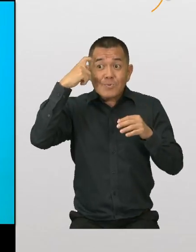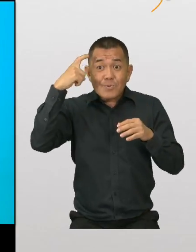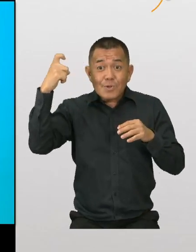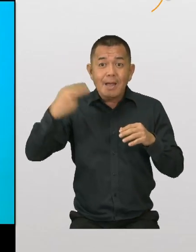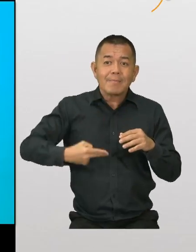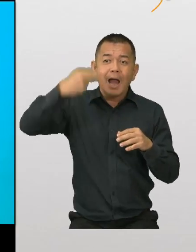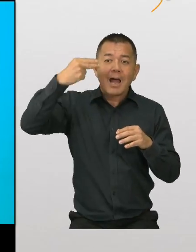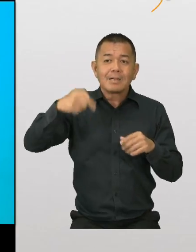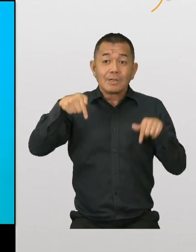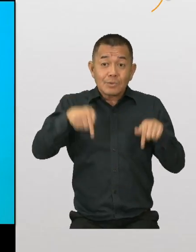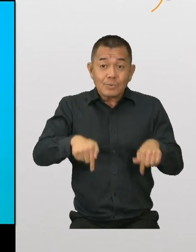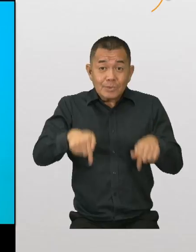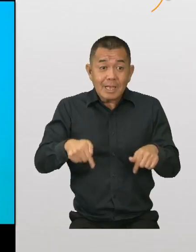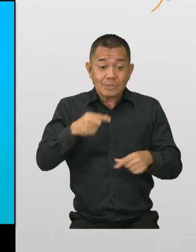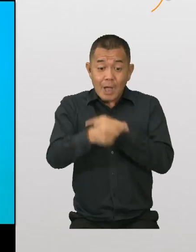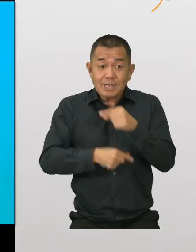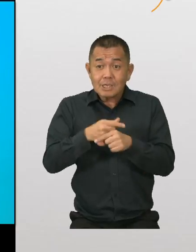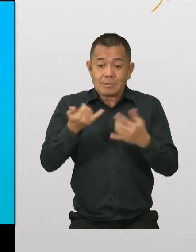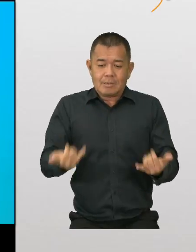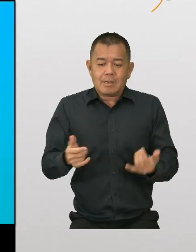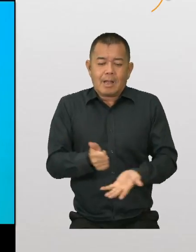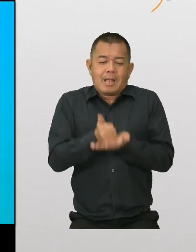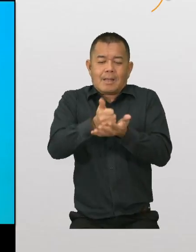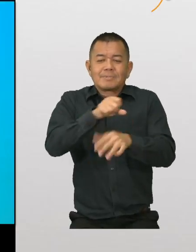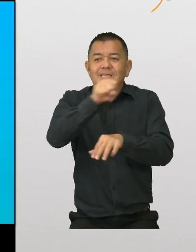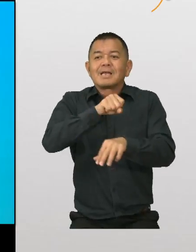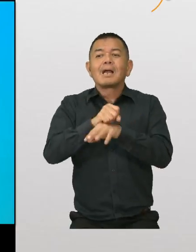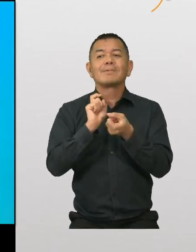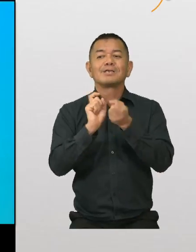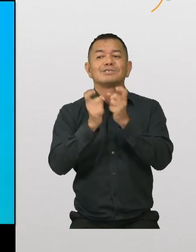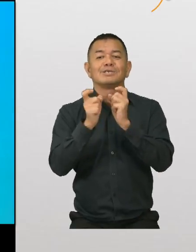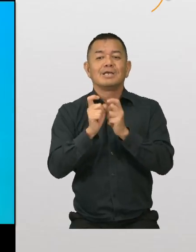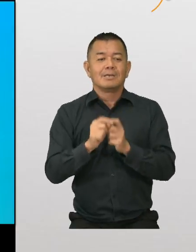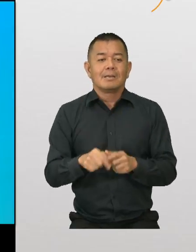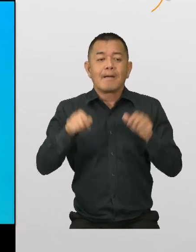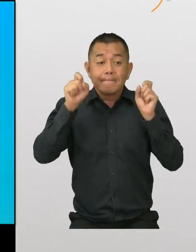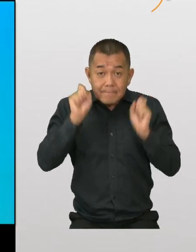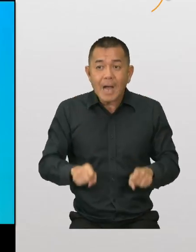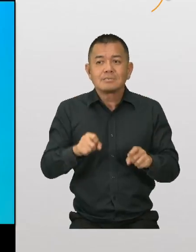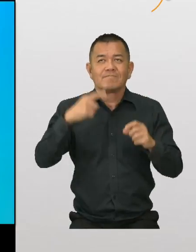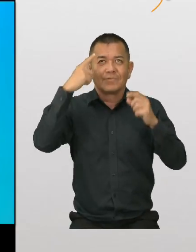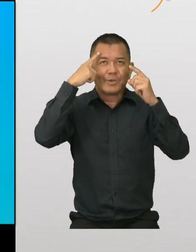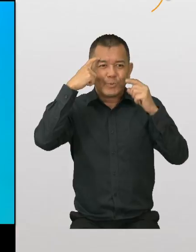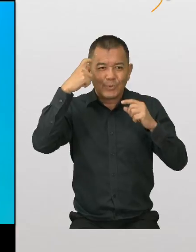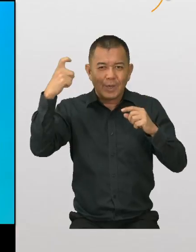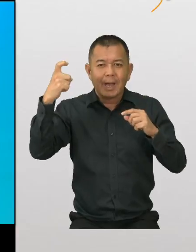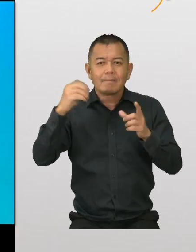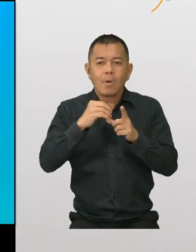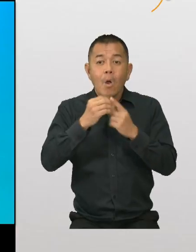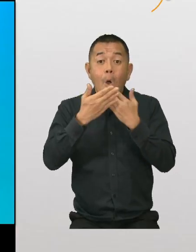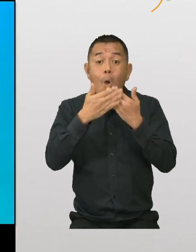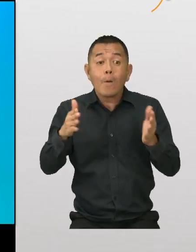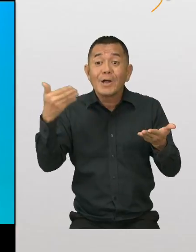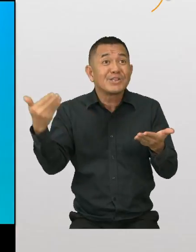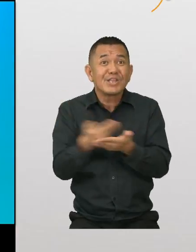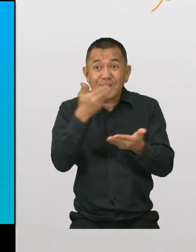要 Singapore. 跟先烈 And 們 we 一樣 too must be 堅韌不 resolute 拔 and open 一 new 樣 frontiers 勇於開拓，為我 so 們